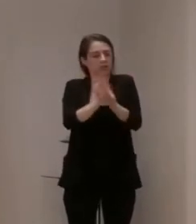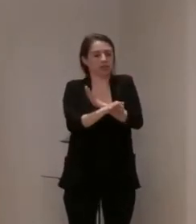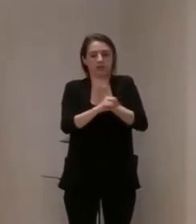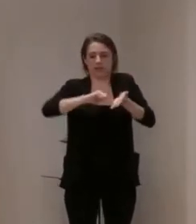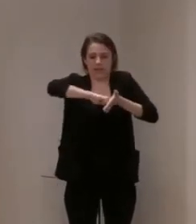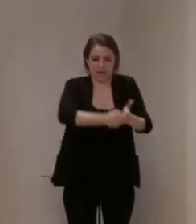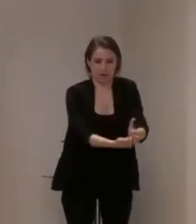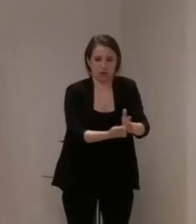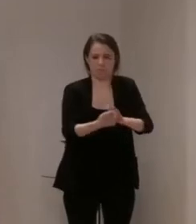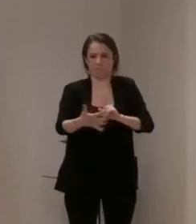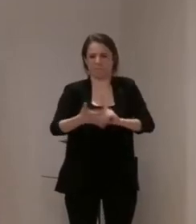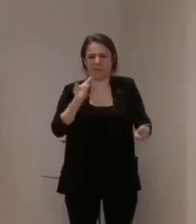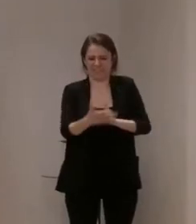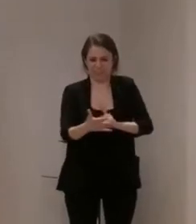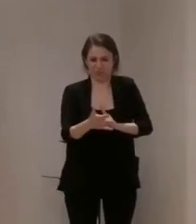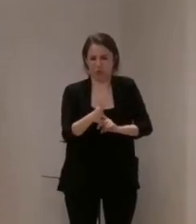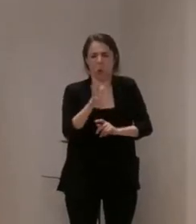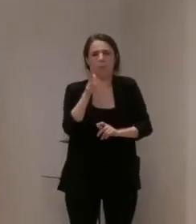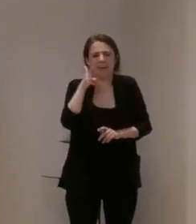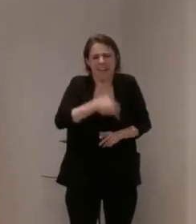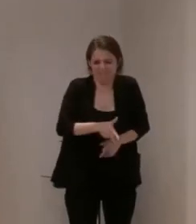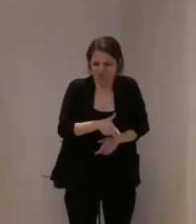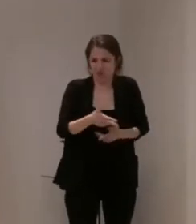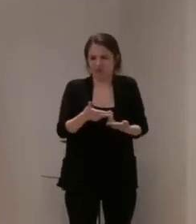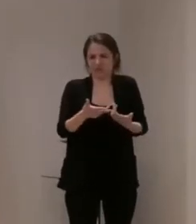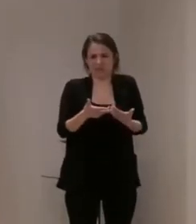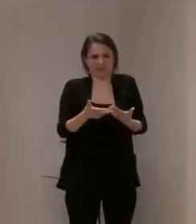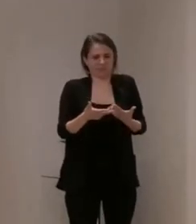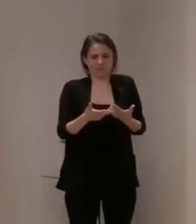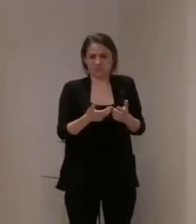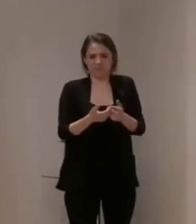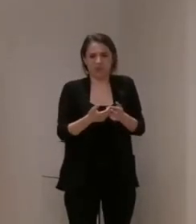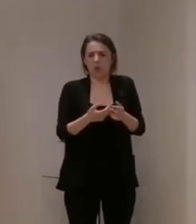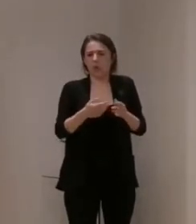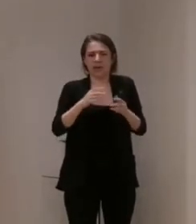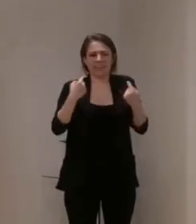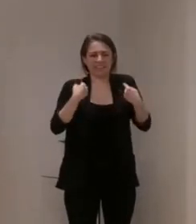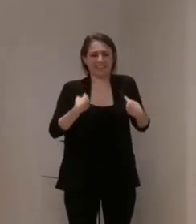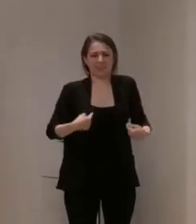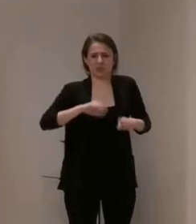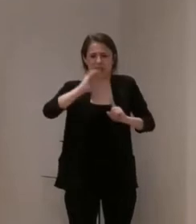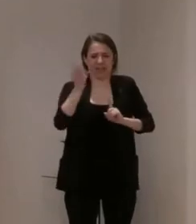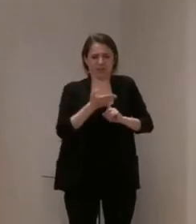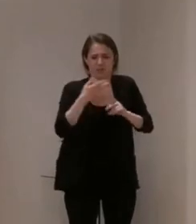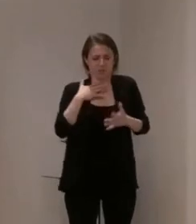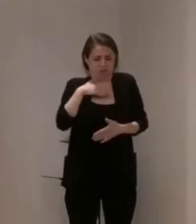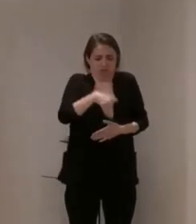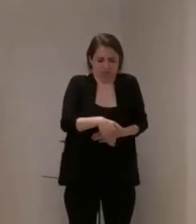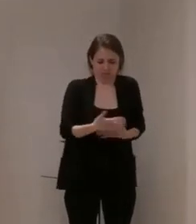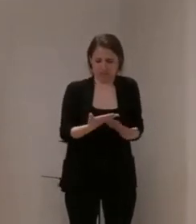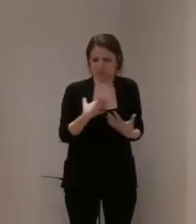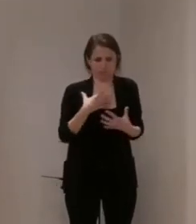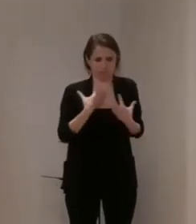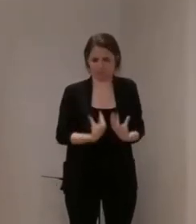tortura, vexacions i humiliacions. Un tracte molt cruel i degradant. I a